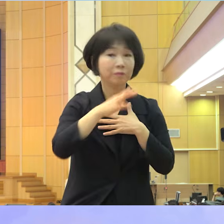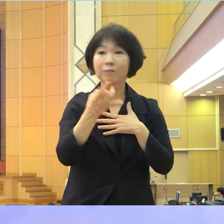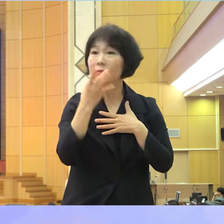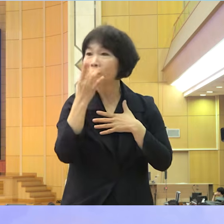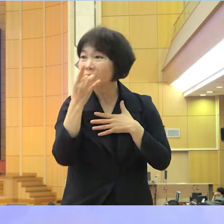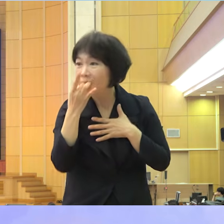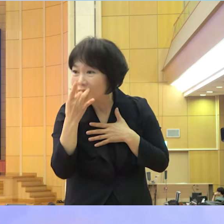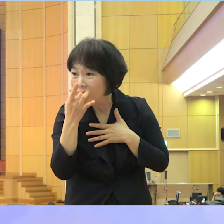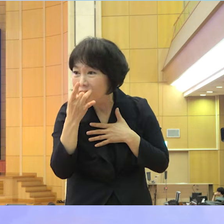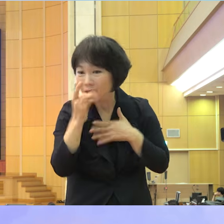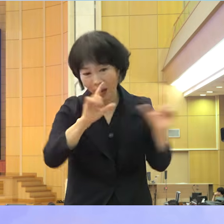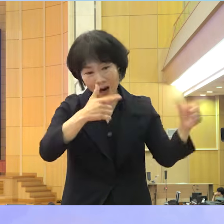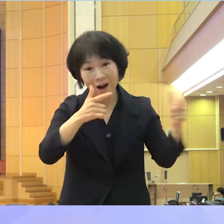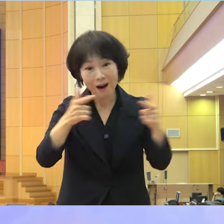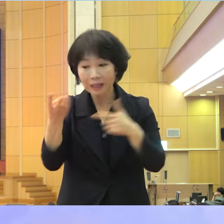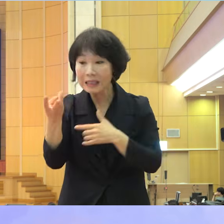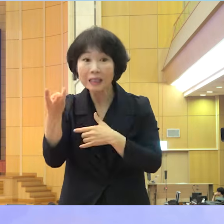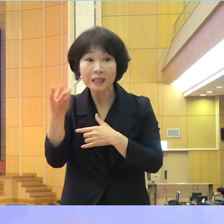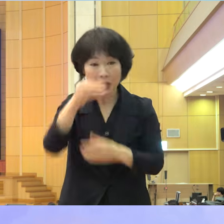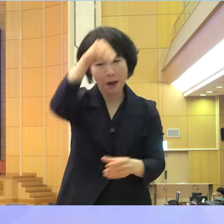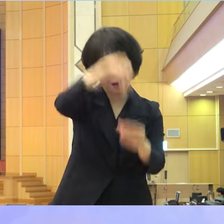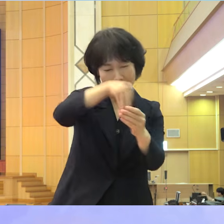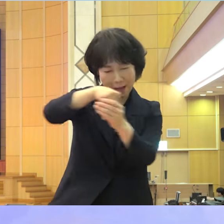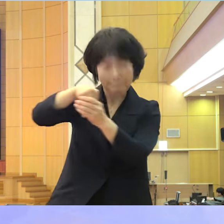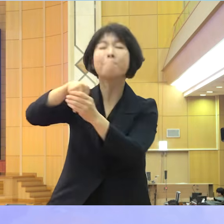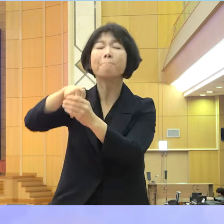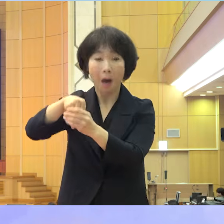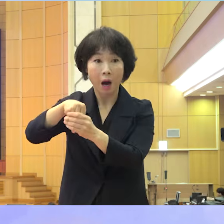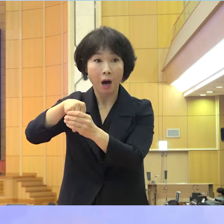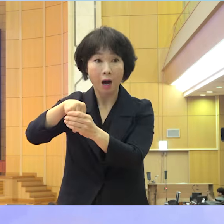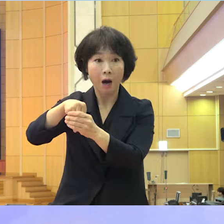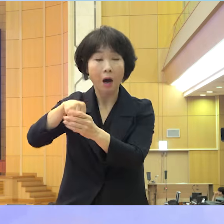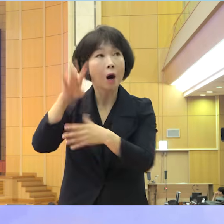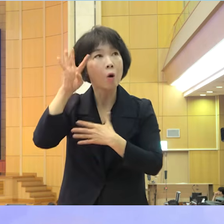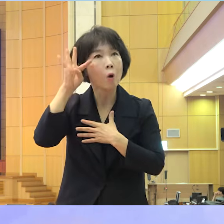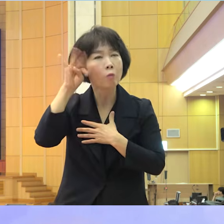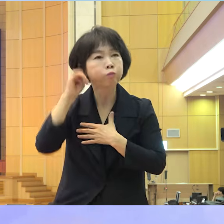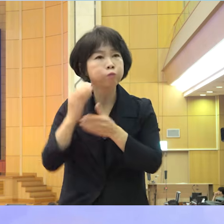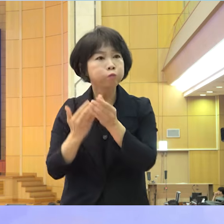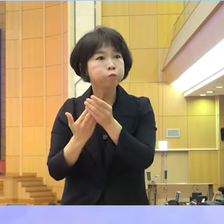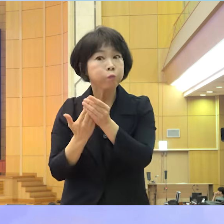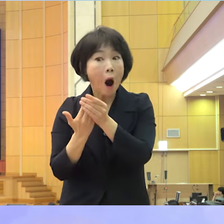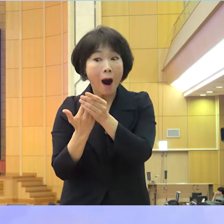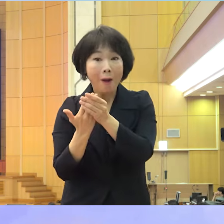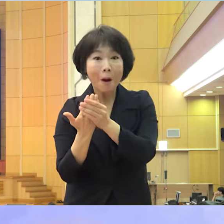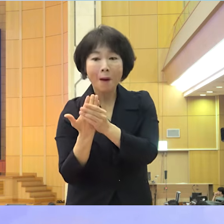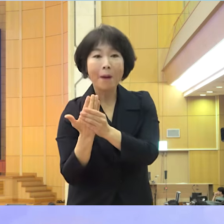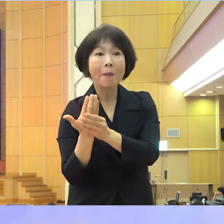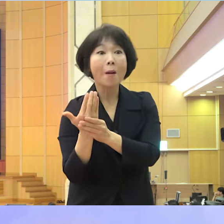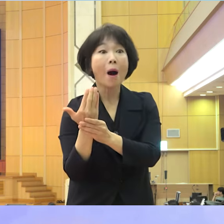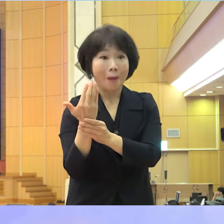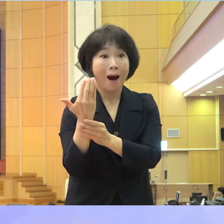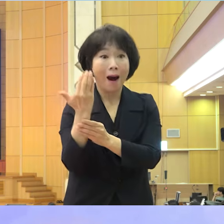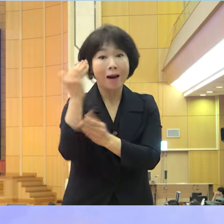식물이 싹이 나고 자라면서 결론에 가서는